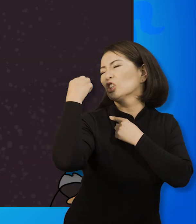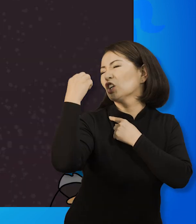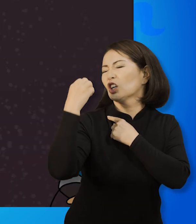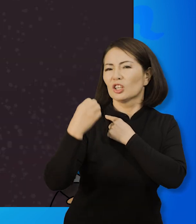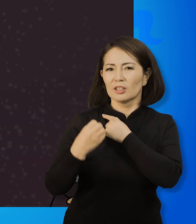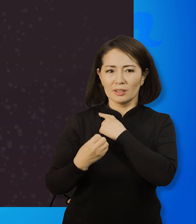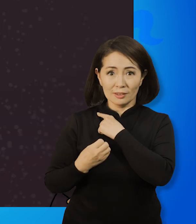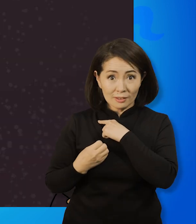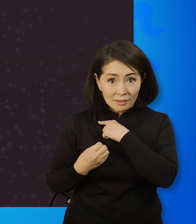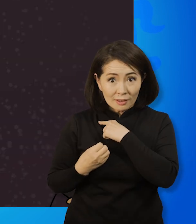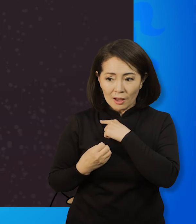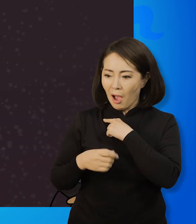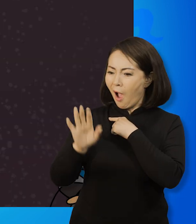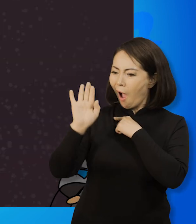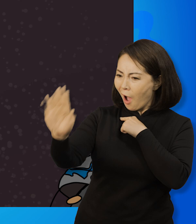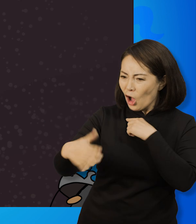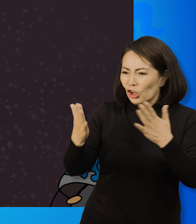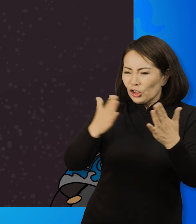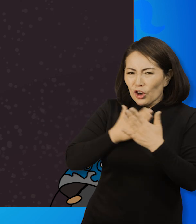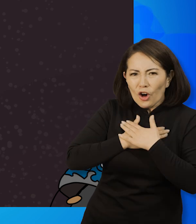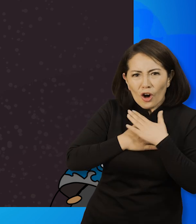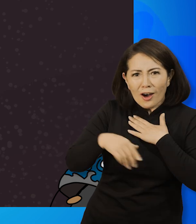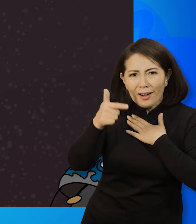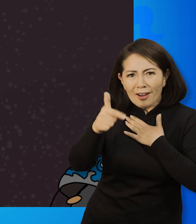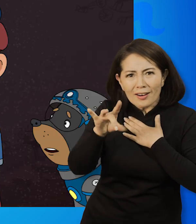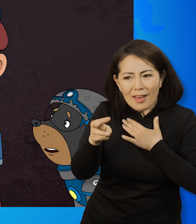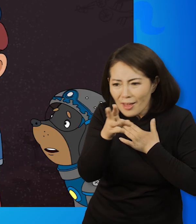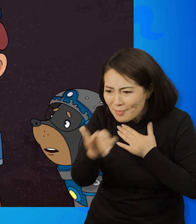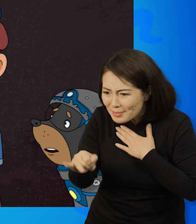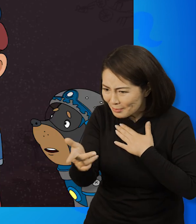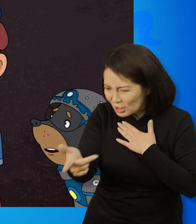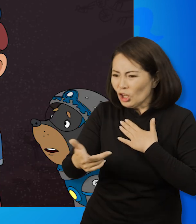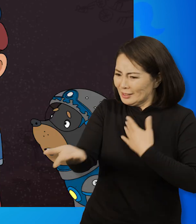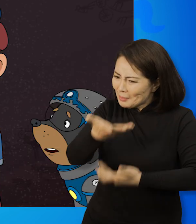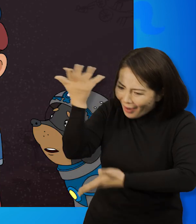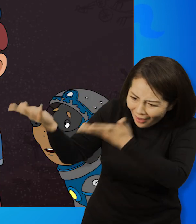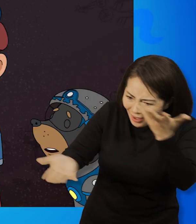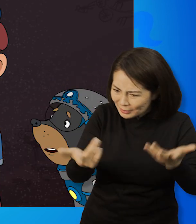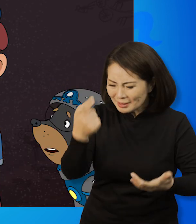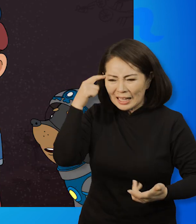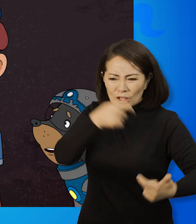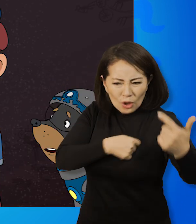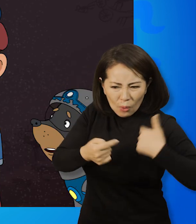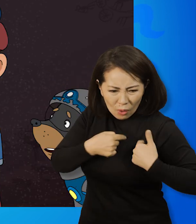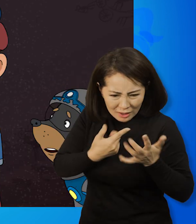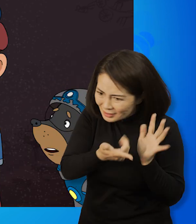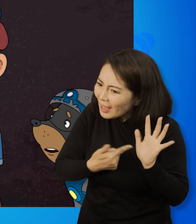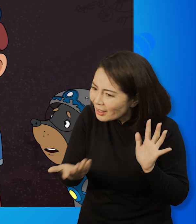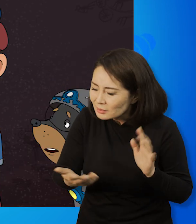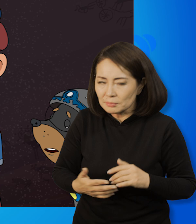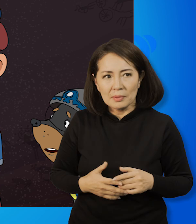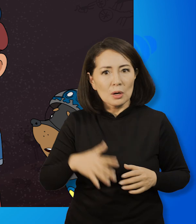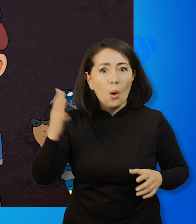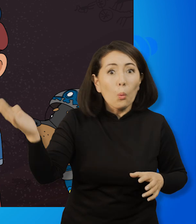Норо. Ой. Грэми штий. Ашгүй дээ. Ёй, чамайг хайчсан бол гэж ямар их санаа зовсон